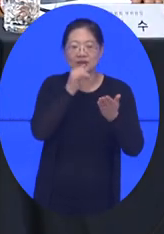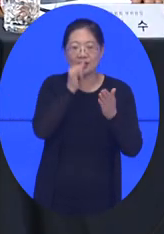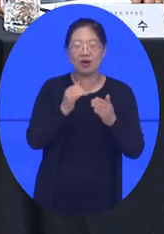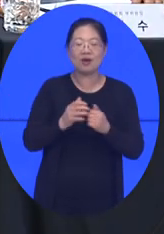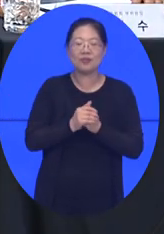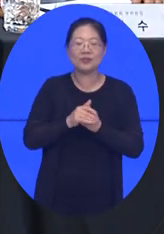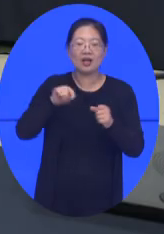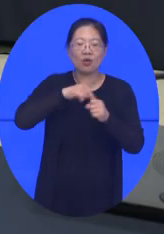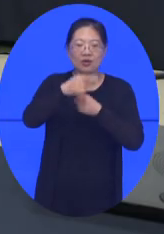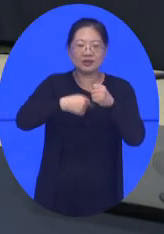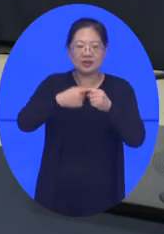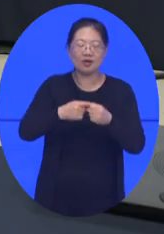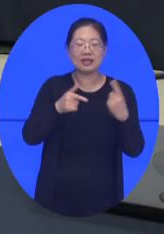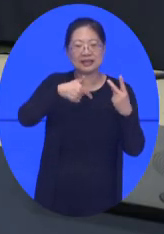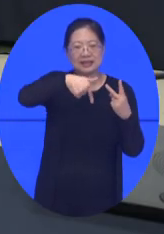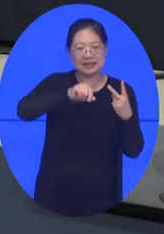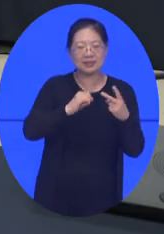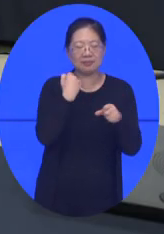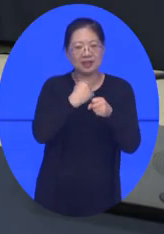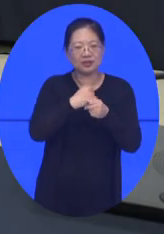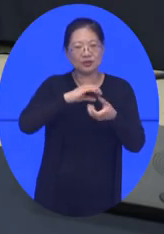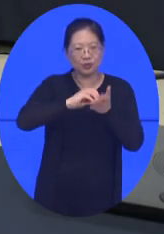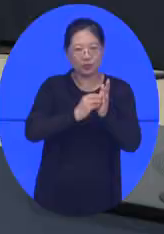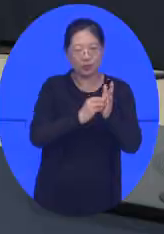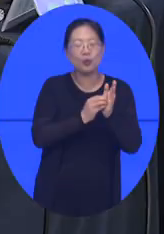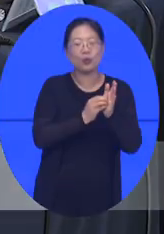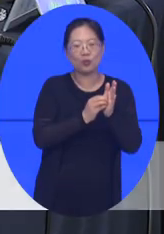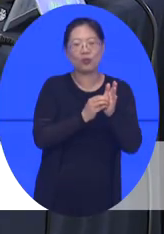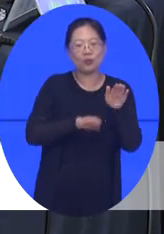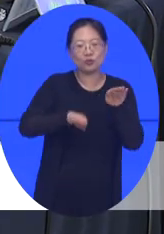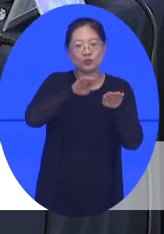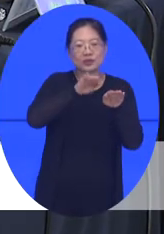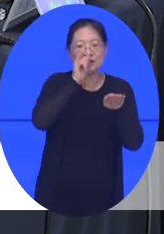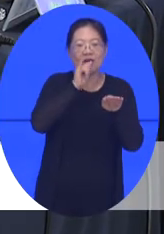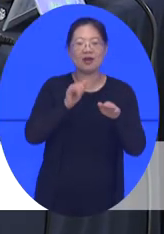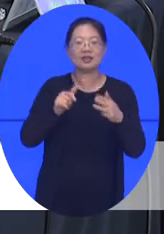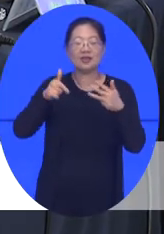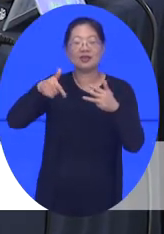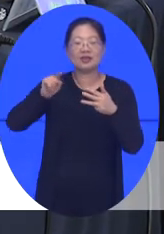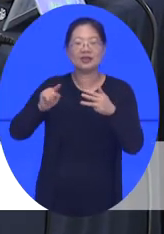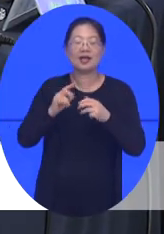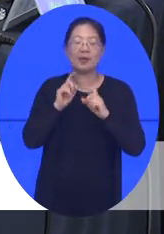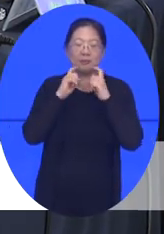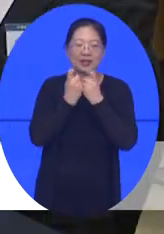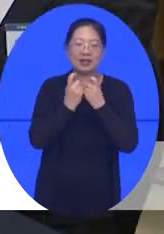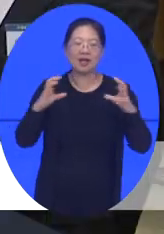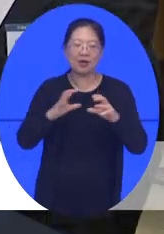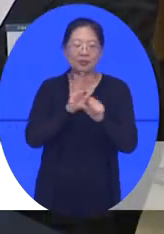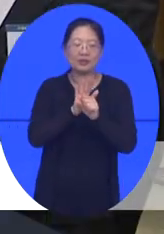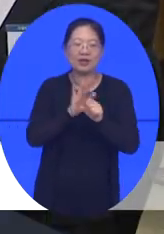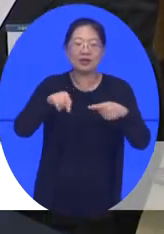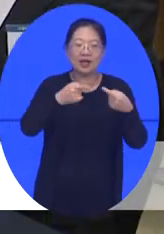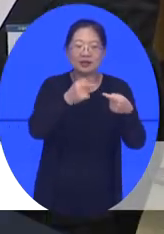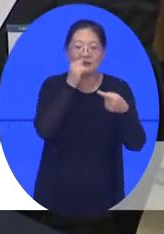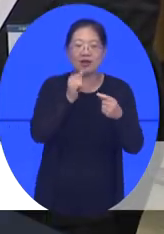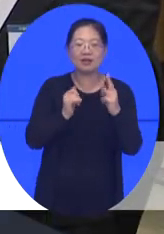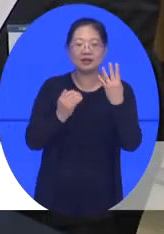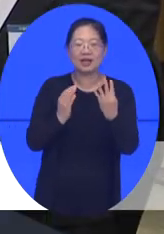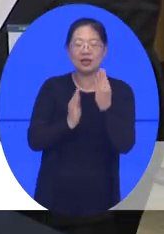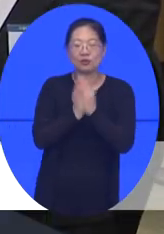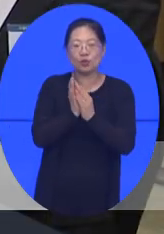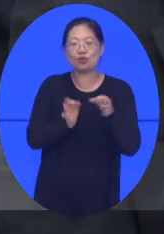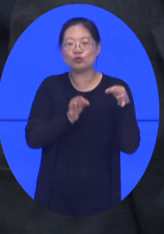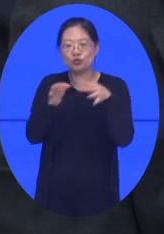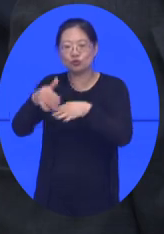생산 전력량 수준에 달합니다. 여기에는 8개 민간 투자 컨소시엄이 참여하는데 4조 원 규모의